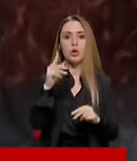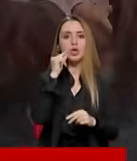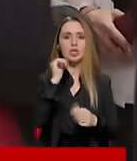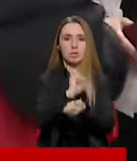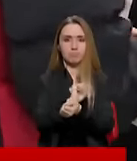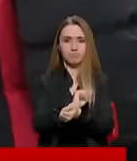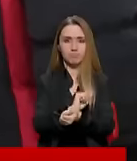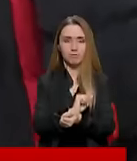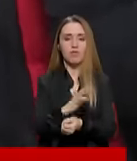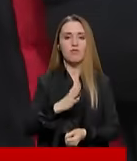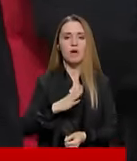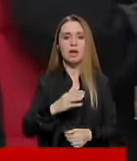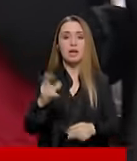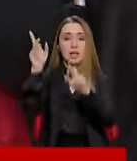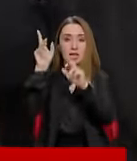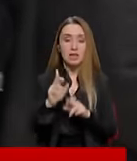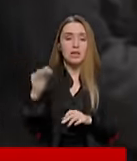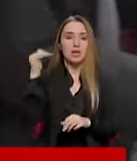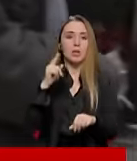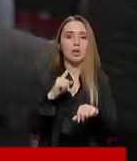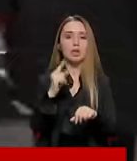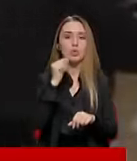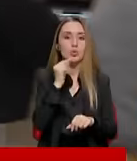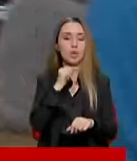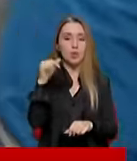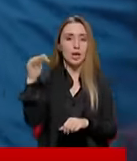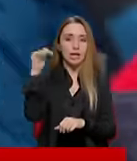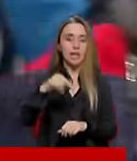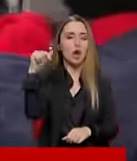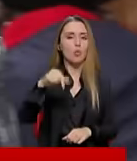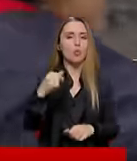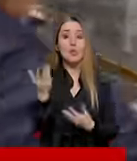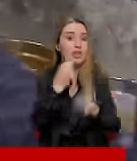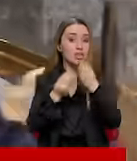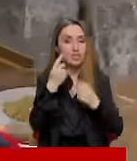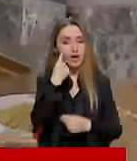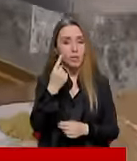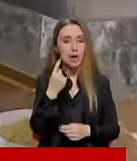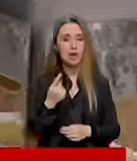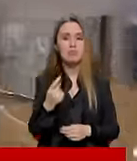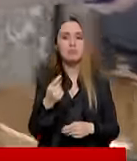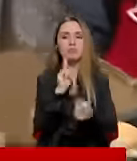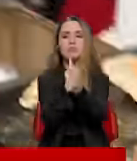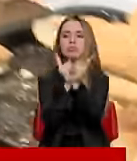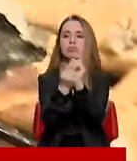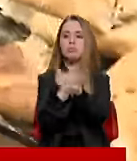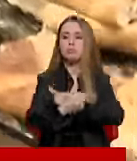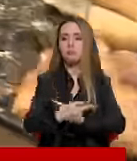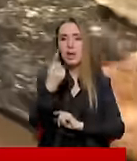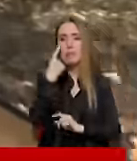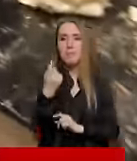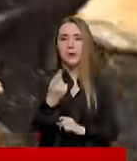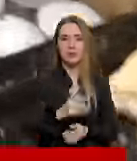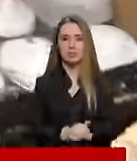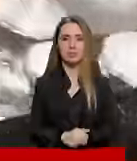kişiyiz iftara kısa bir zaman kaldı buraya gelenler bugün nem yiyecekler menüde İşte gördüğünüz